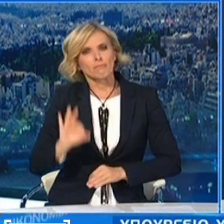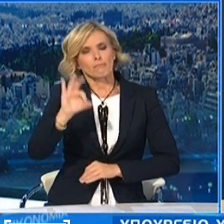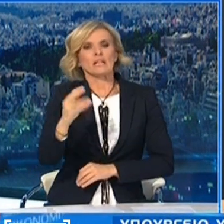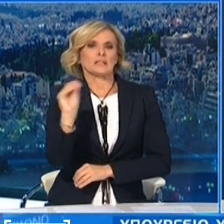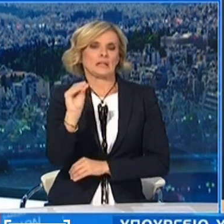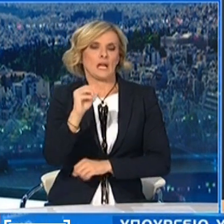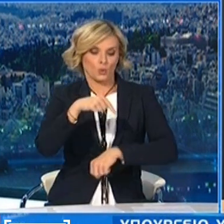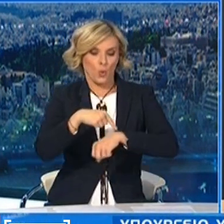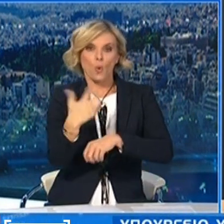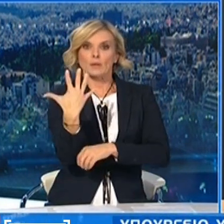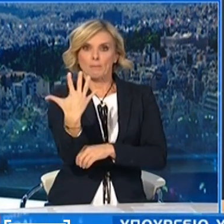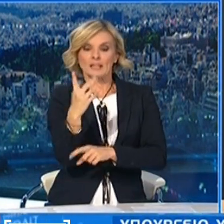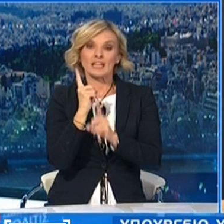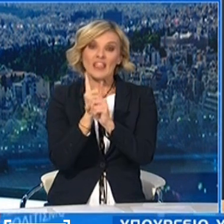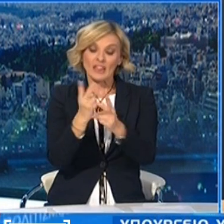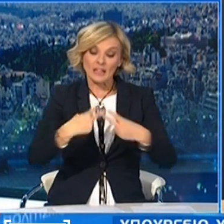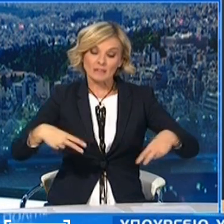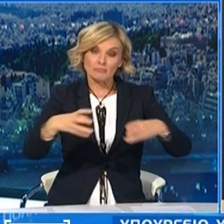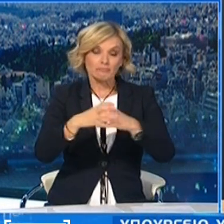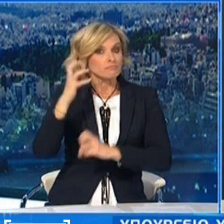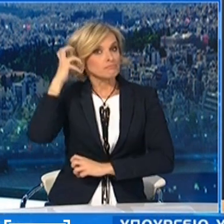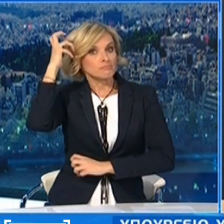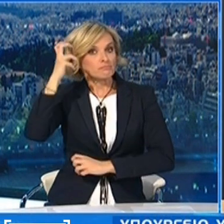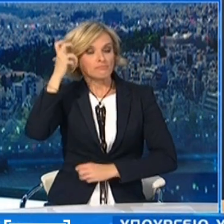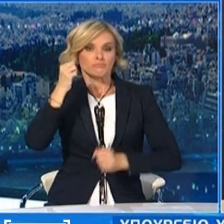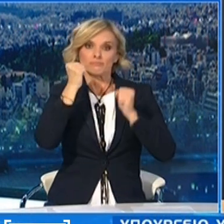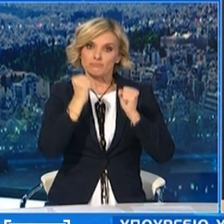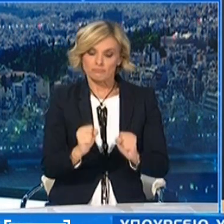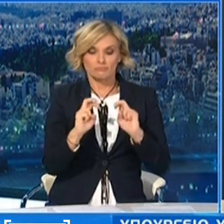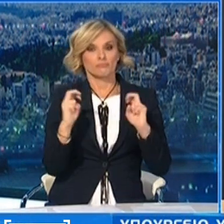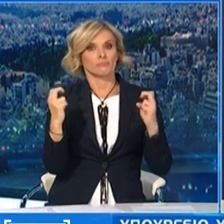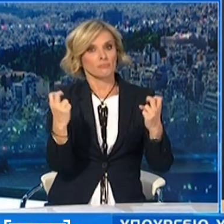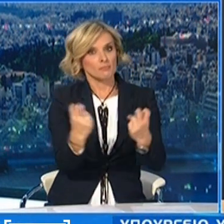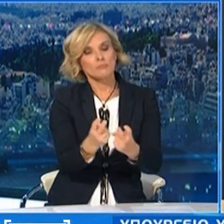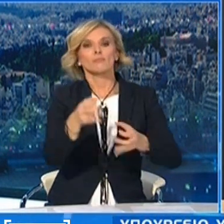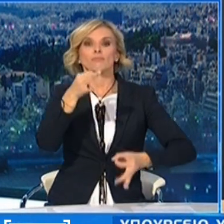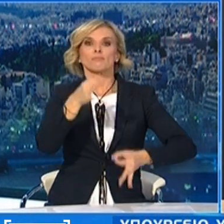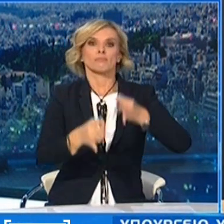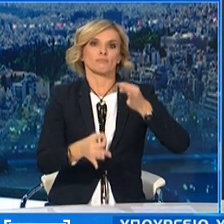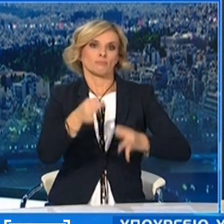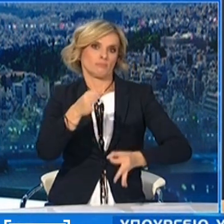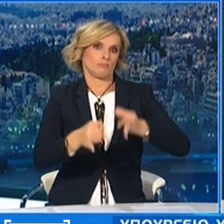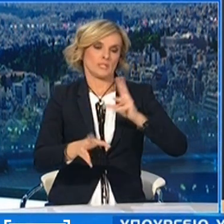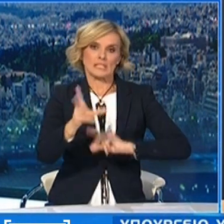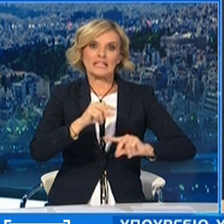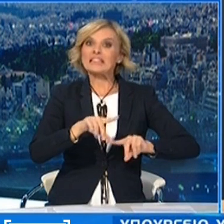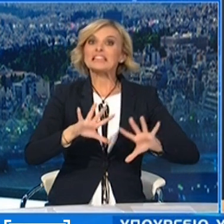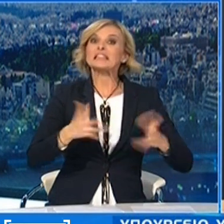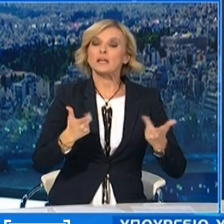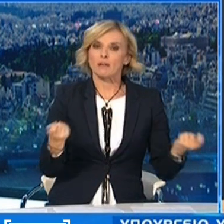5, η Επιτροπή των Επιδημιολόγων και η Ειδική Επιτροπή θα συνεδριάσουμε, έτσι ώστε